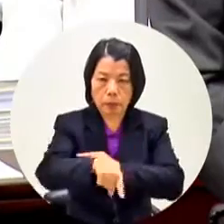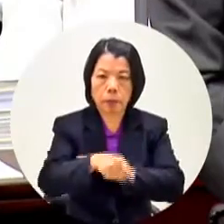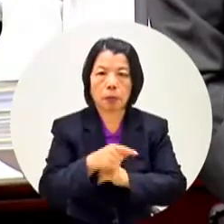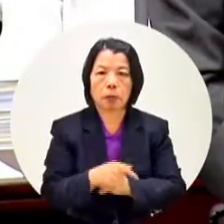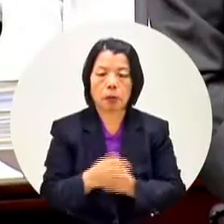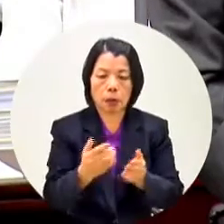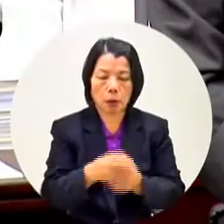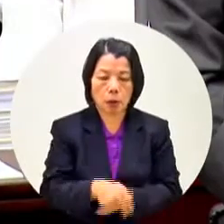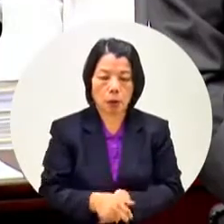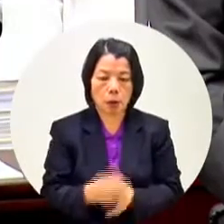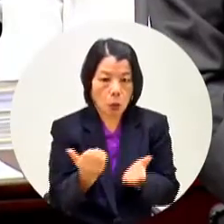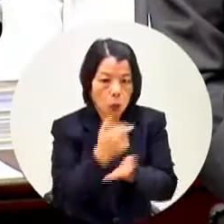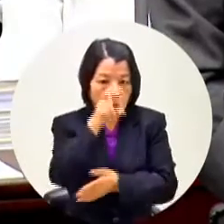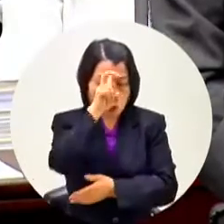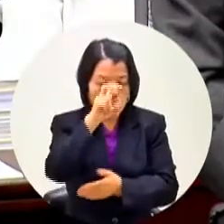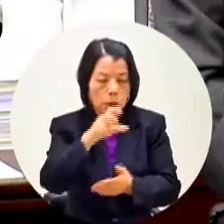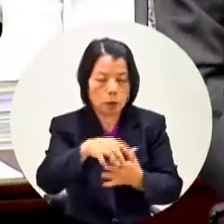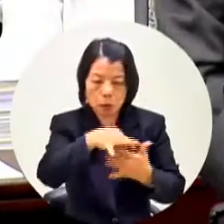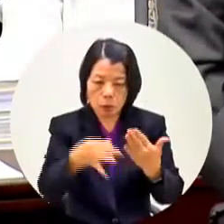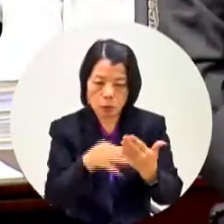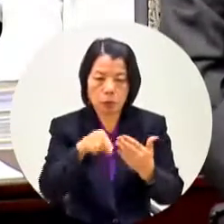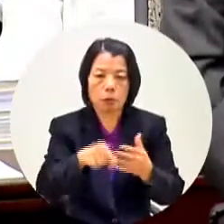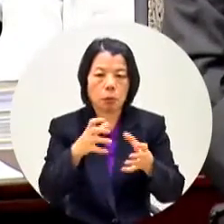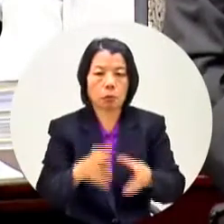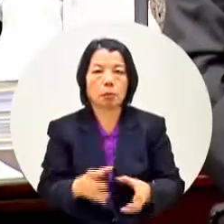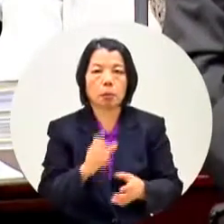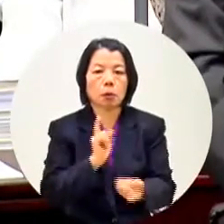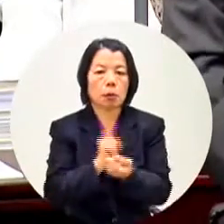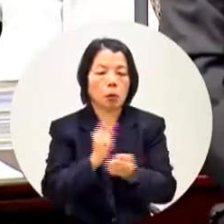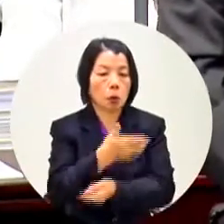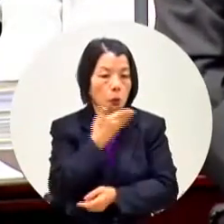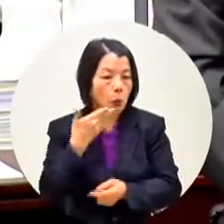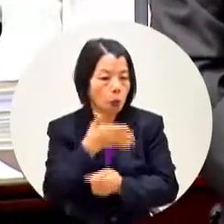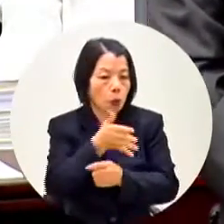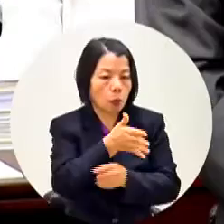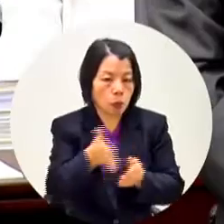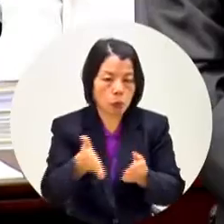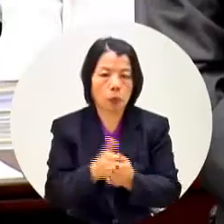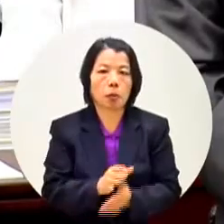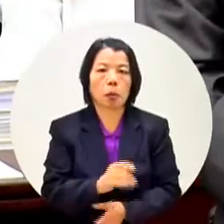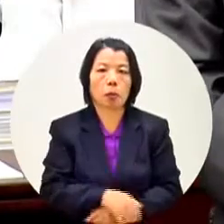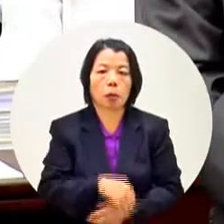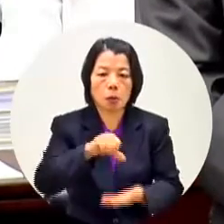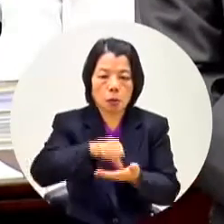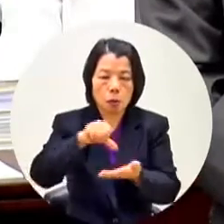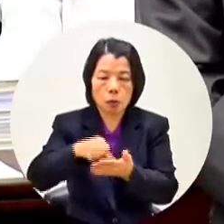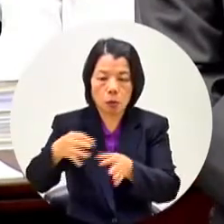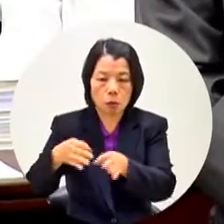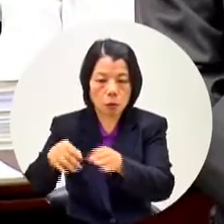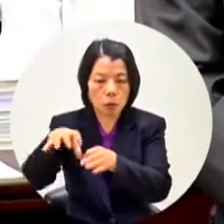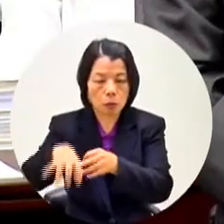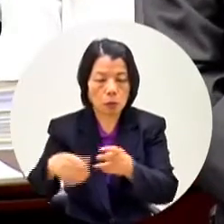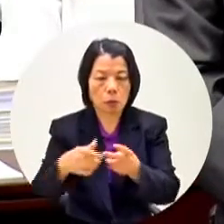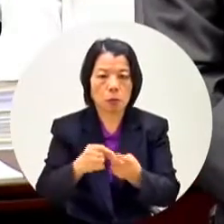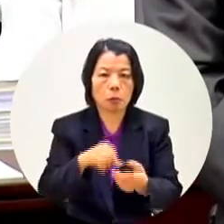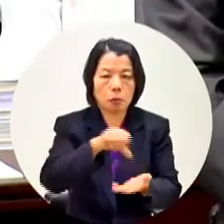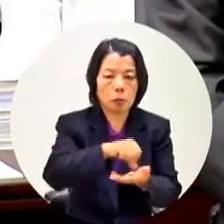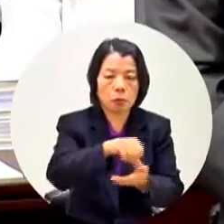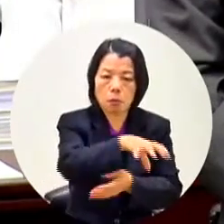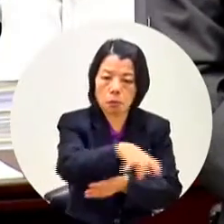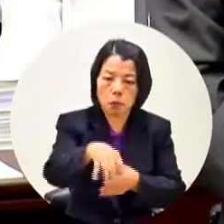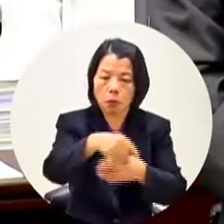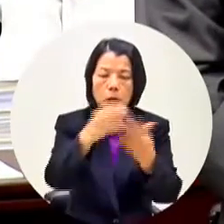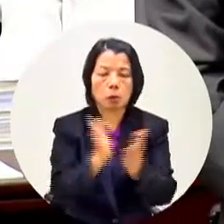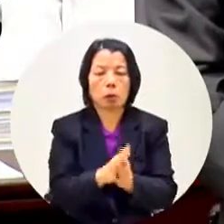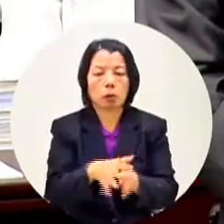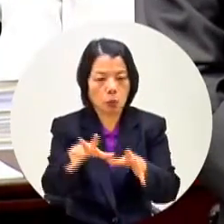去做一些核对，然后再把它形成一些相关上的预警上的一个机制。另外我们私底下也会去跟一些像种苗